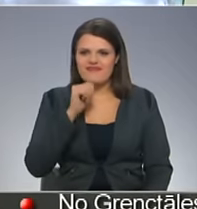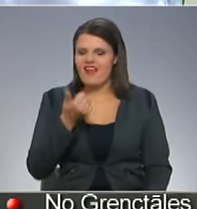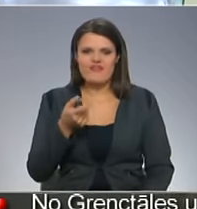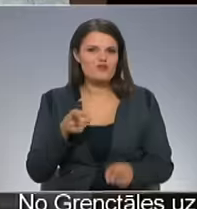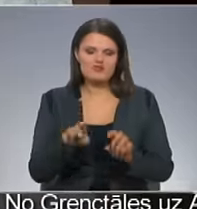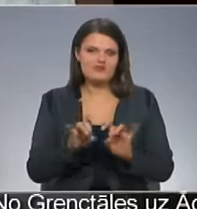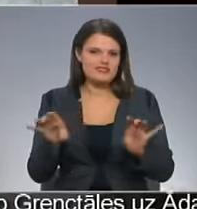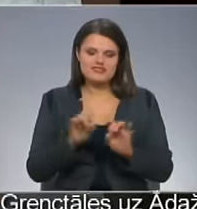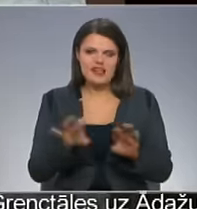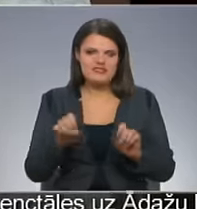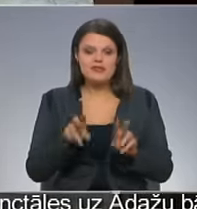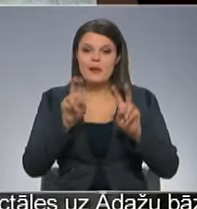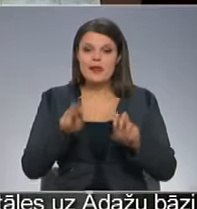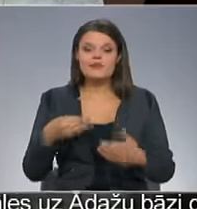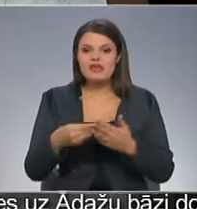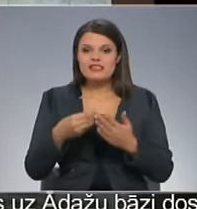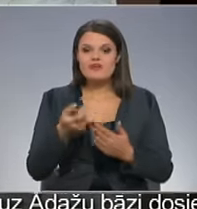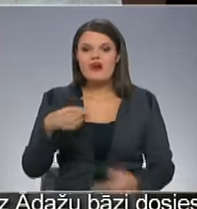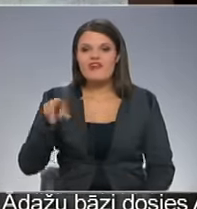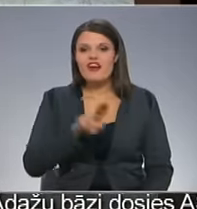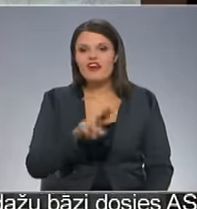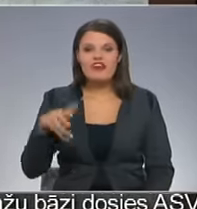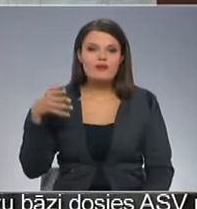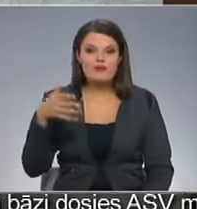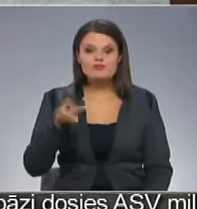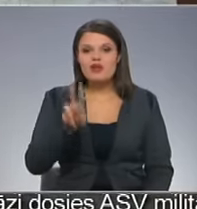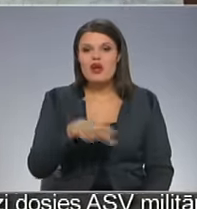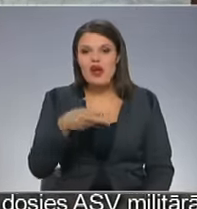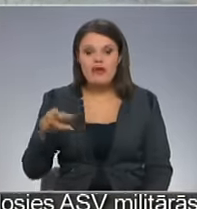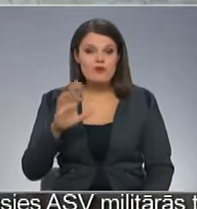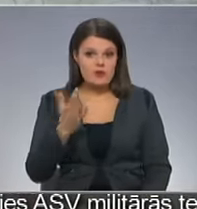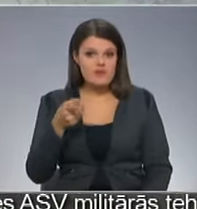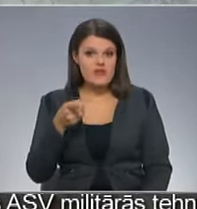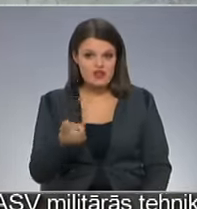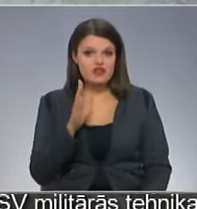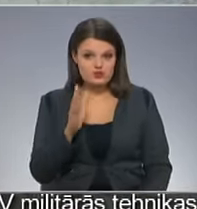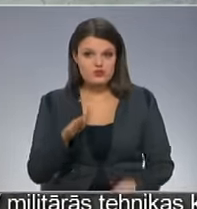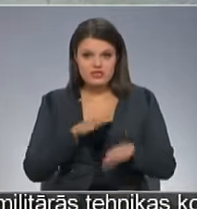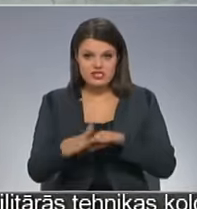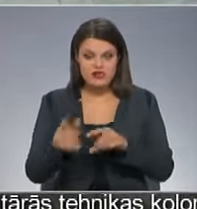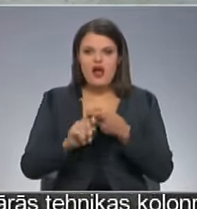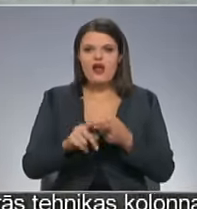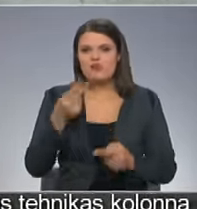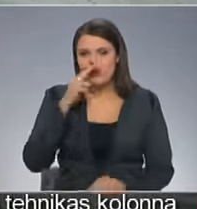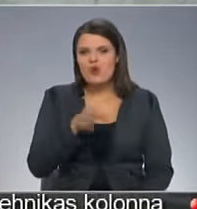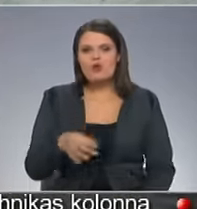nekomentējami vispār. Pētījums izmaksājas vairāk nekā 5000 eiro, bet vai tas tiks īstenots, atkarīgs no